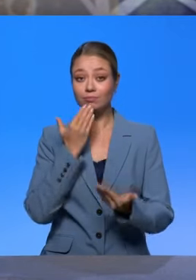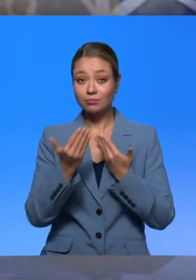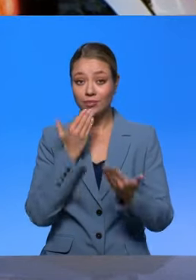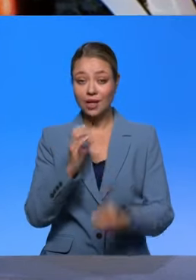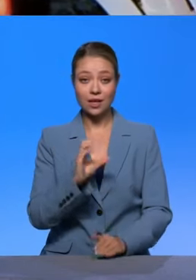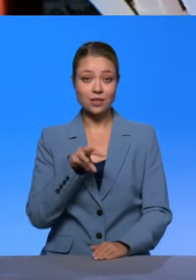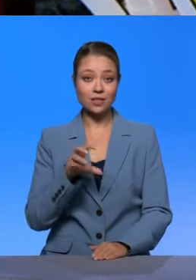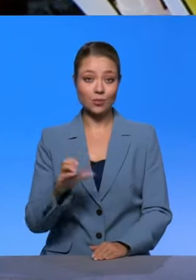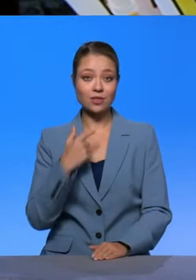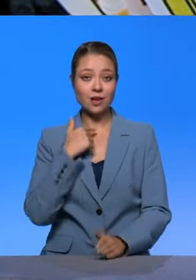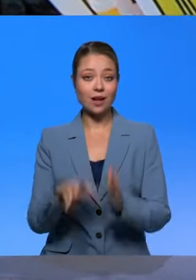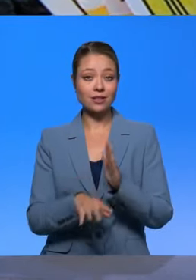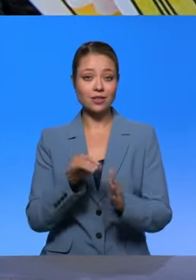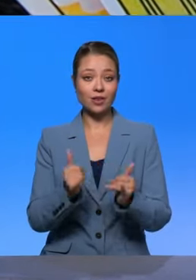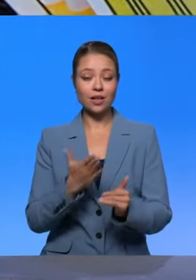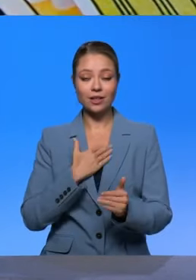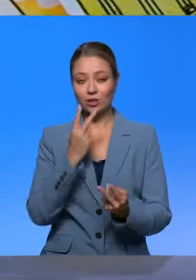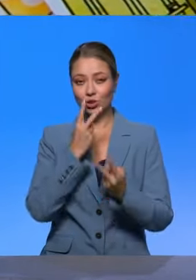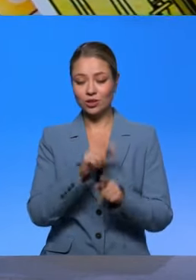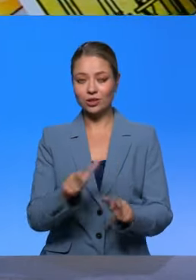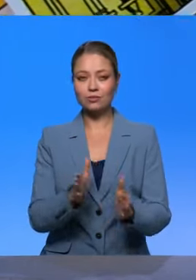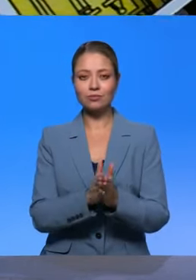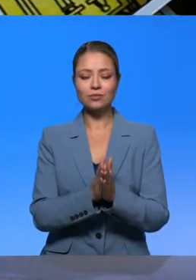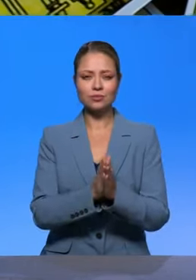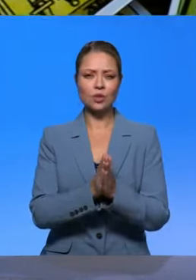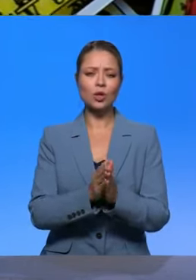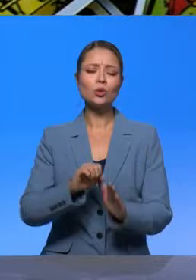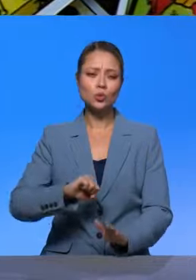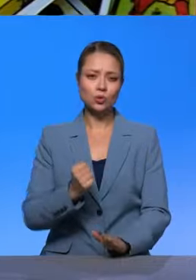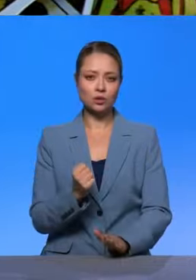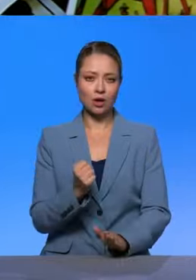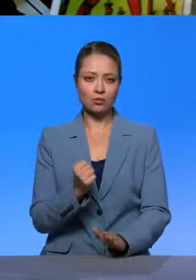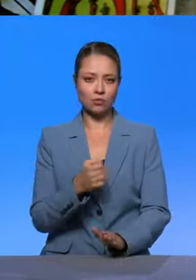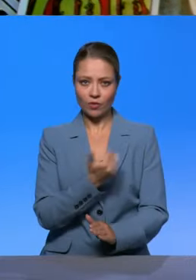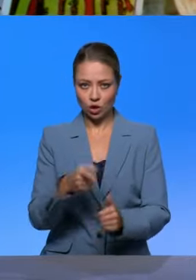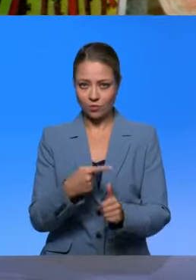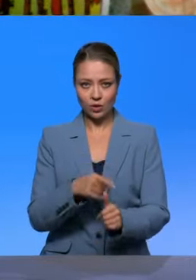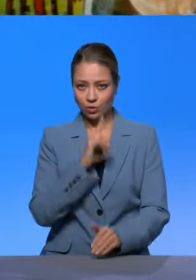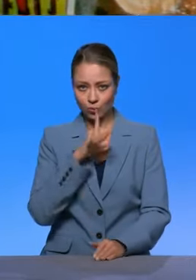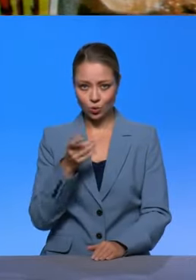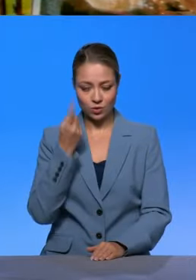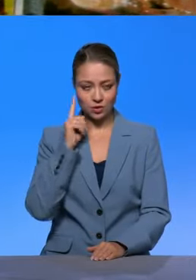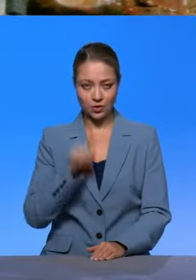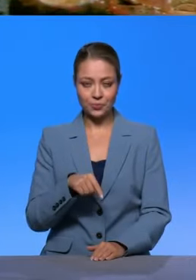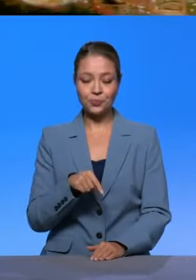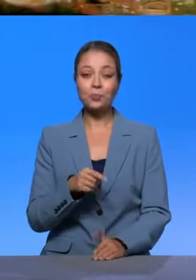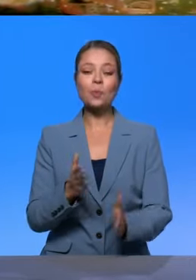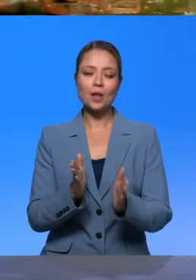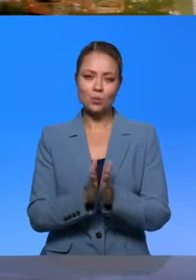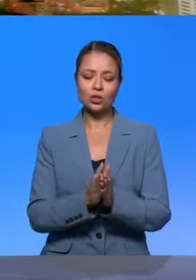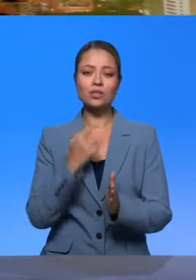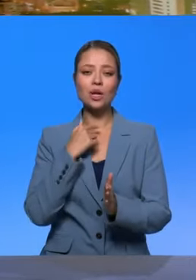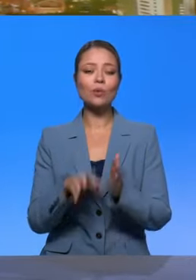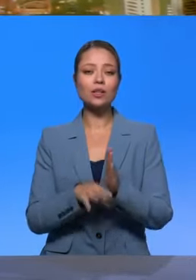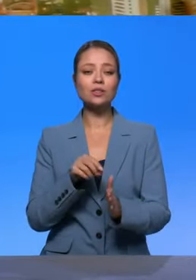такое голосование для наших зрителей. Просто вот, друзья, анонимный абсолютно опрос, ни к чему не обязывающий. Проголосуйте, пожалуйста.